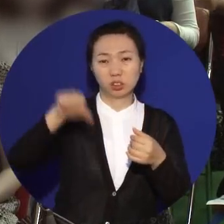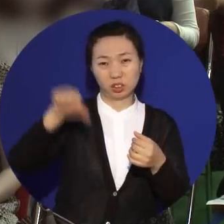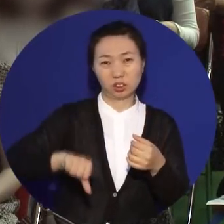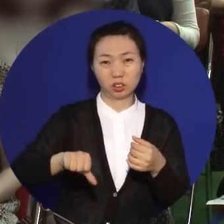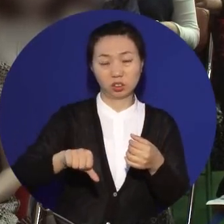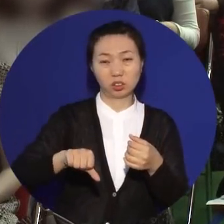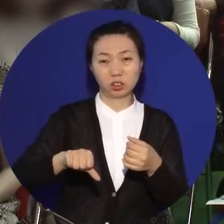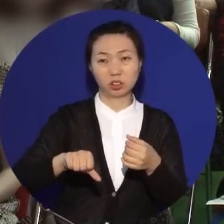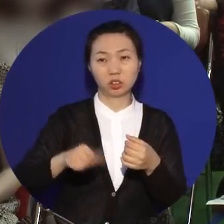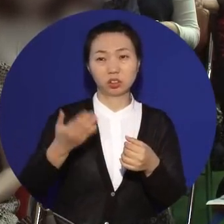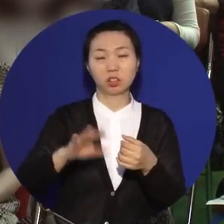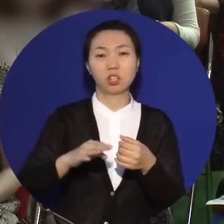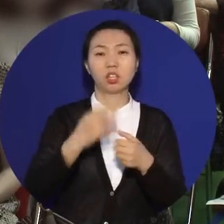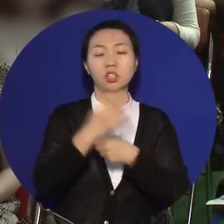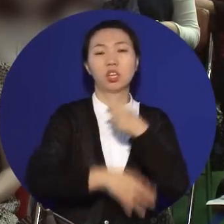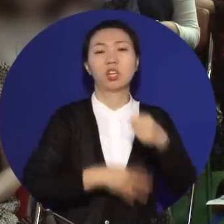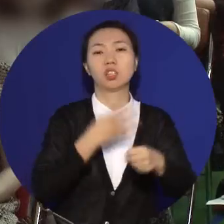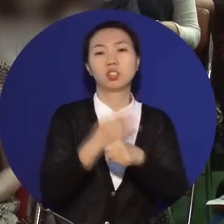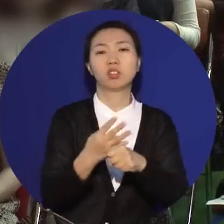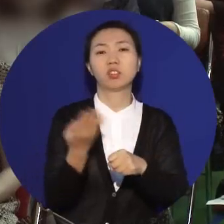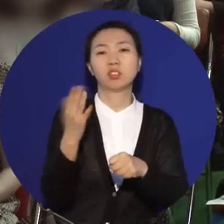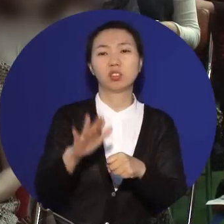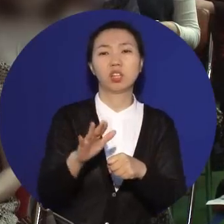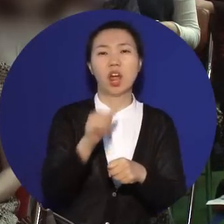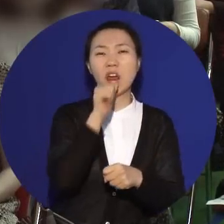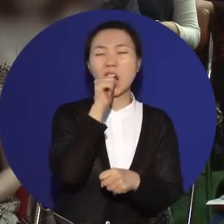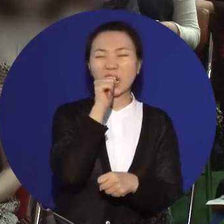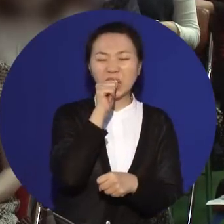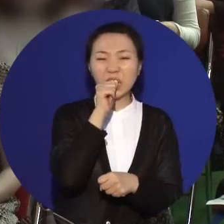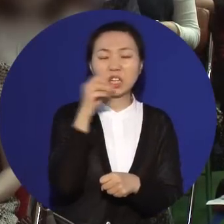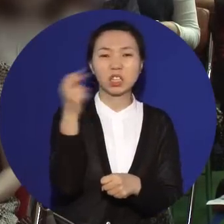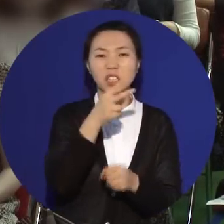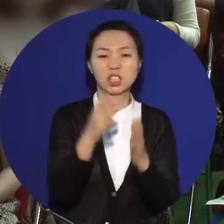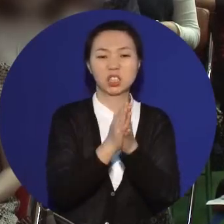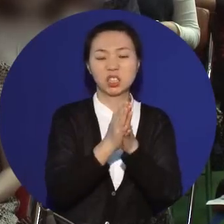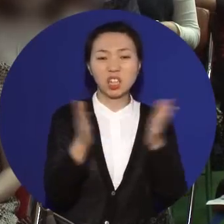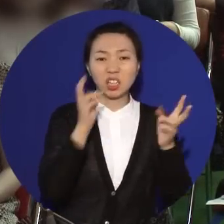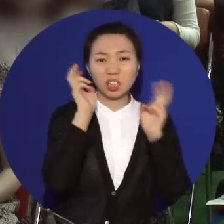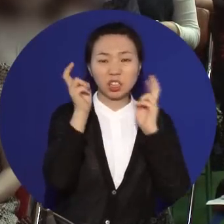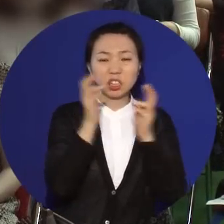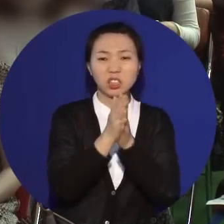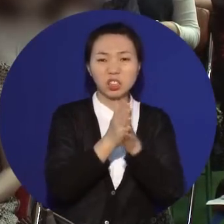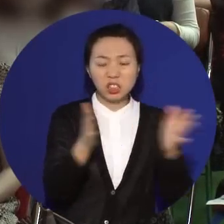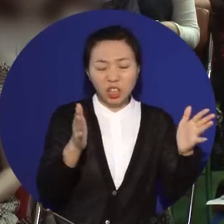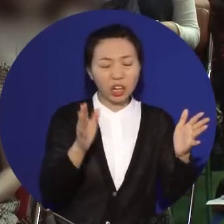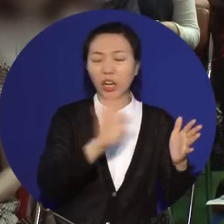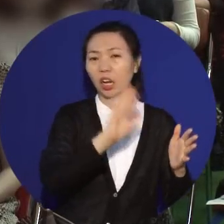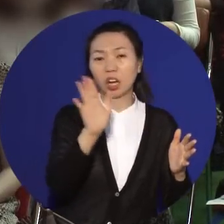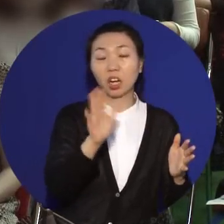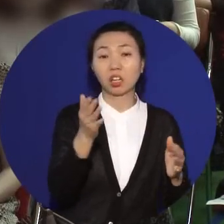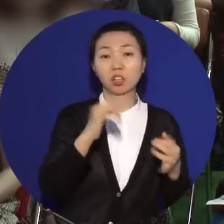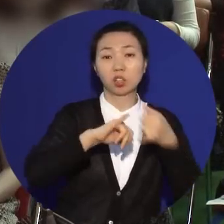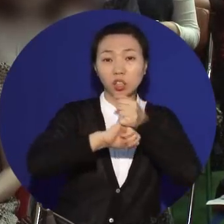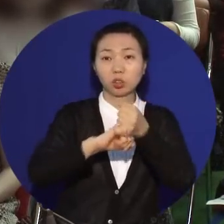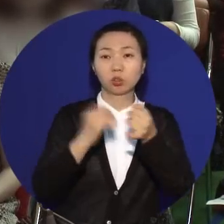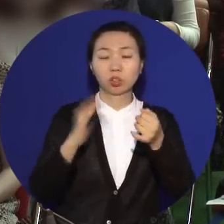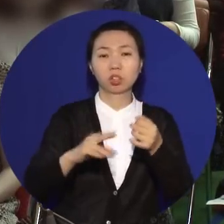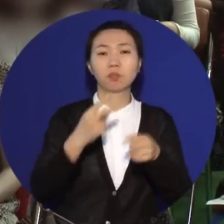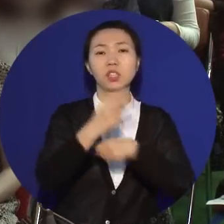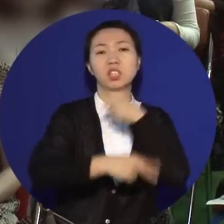노는데 태권도 도장을 다시는 안 하겠다고 다른 걸 해보겠다고 한 2년